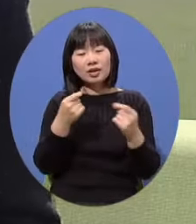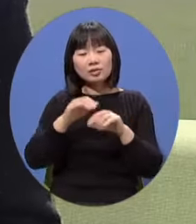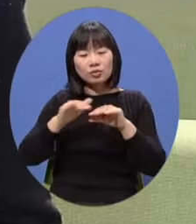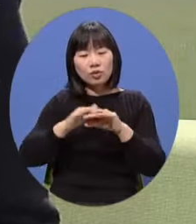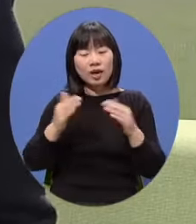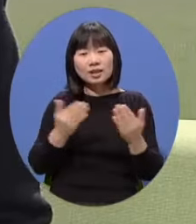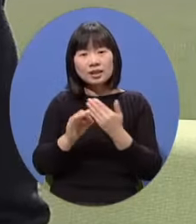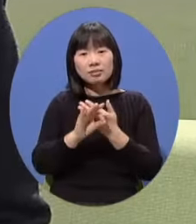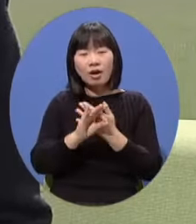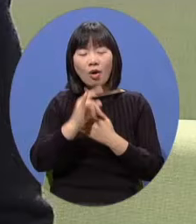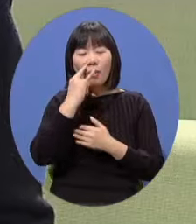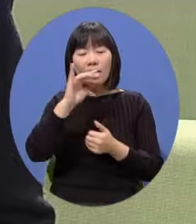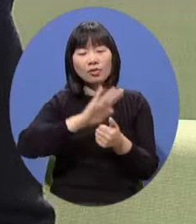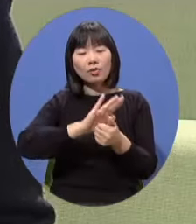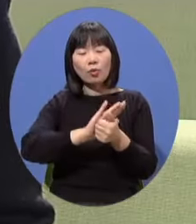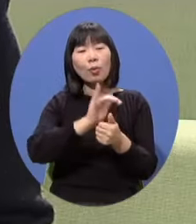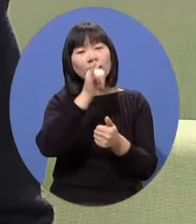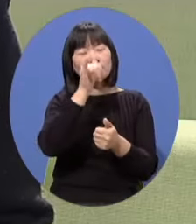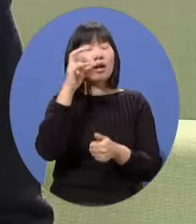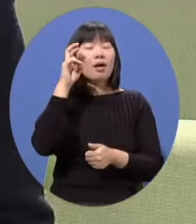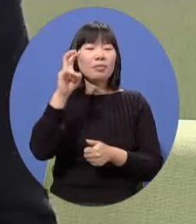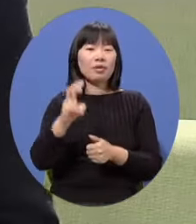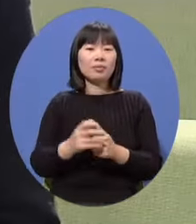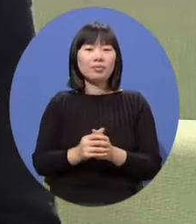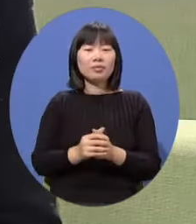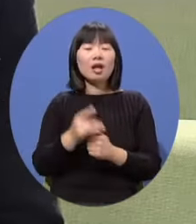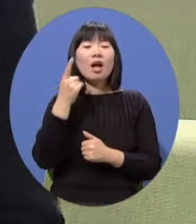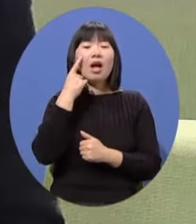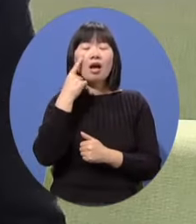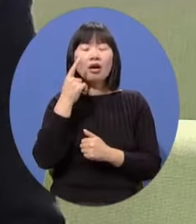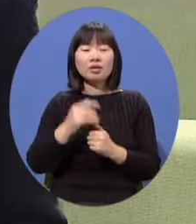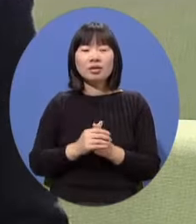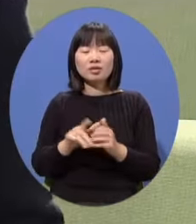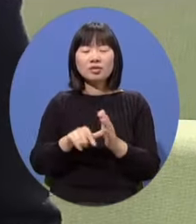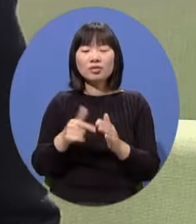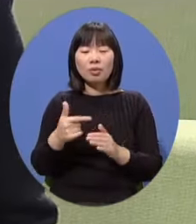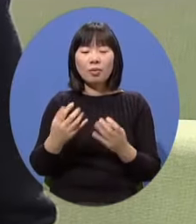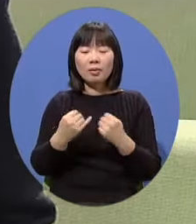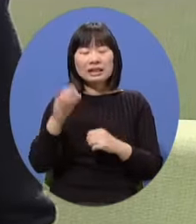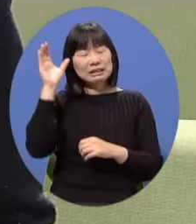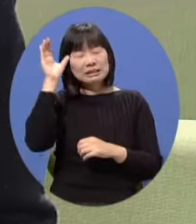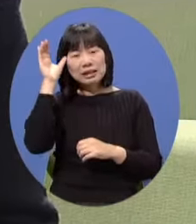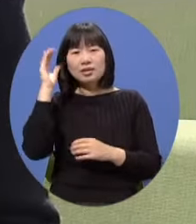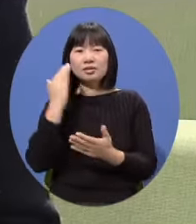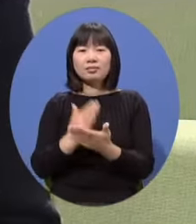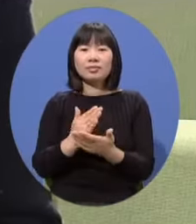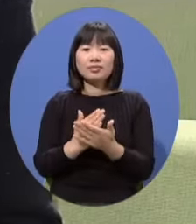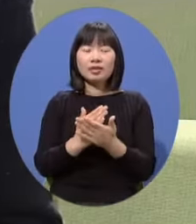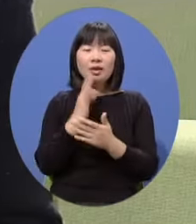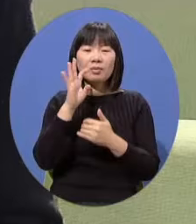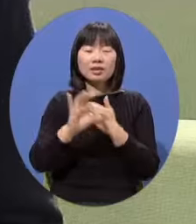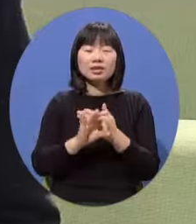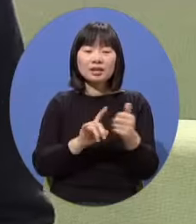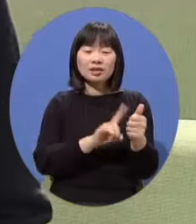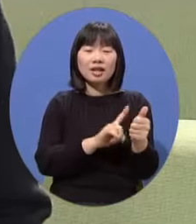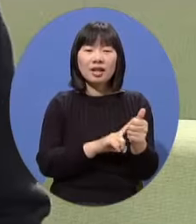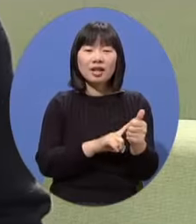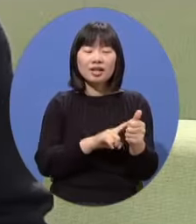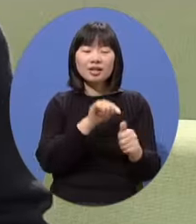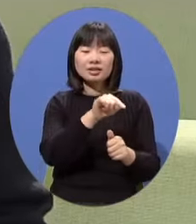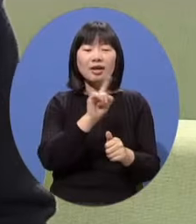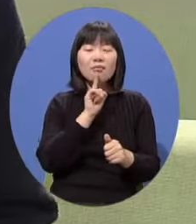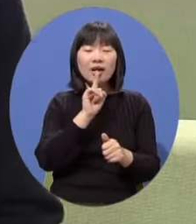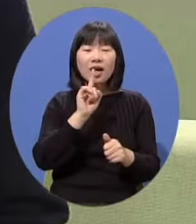될 일이면 엄마가 도움이 될 수도 있거든. 해봐요. 이때도 너무 많은 기대는 하지 마세요. 만일 그 아이가 지가